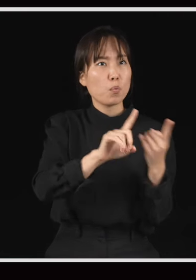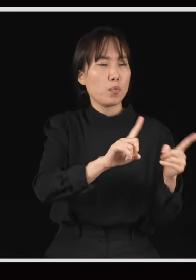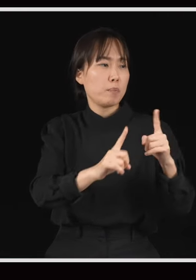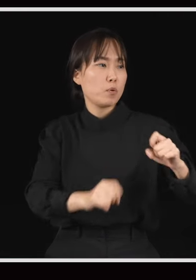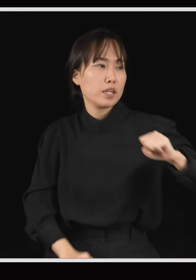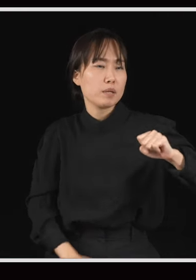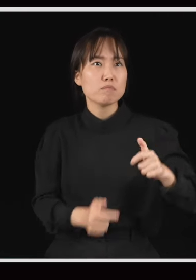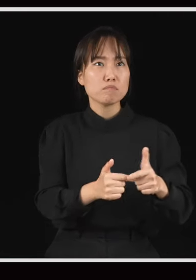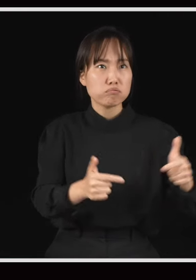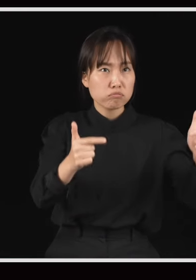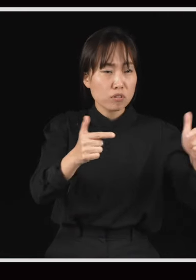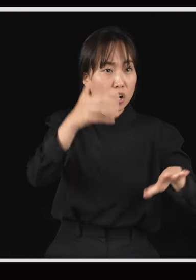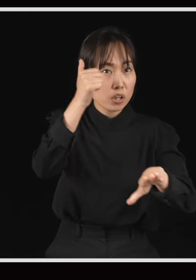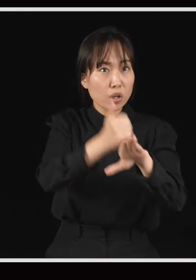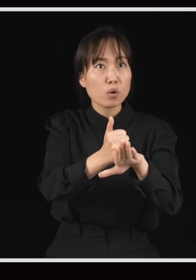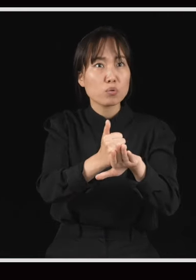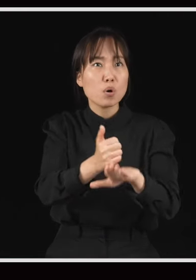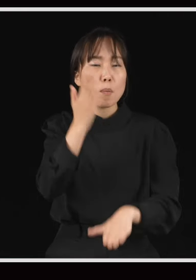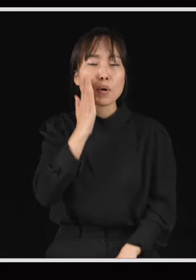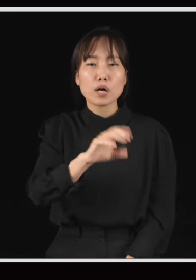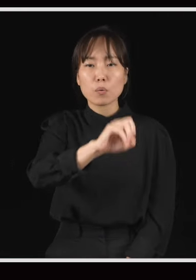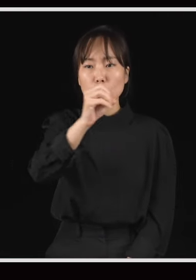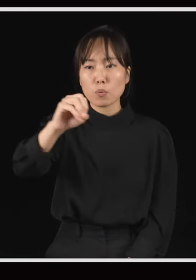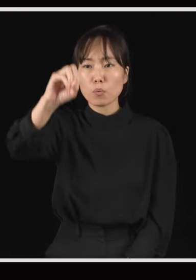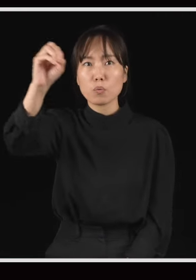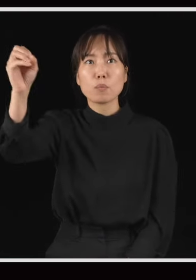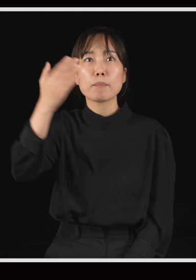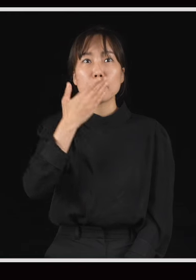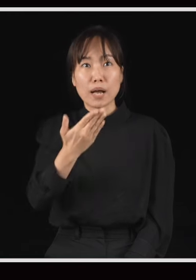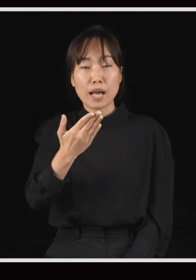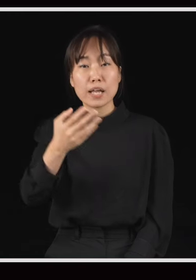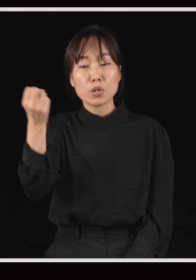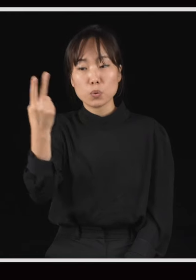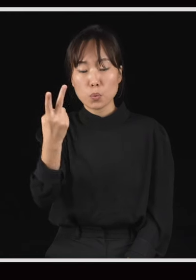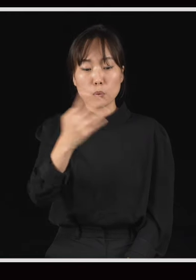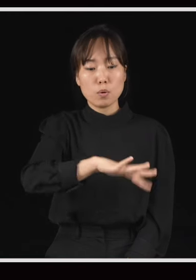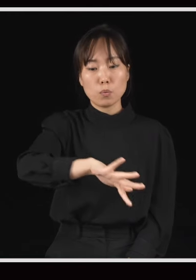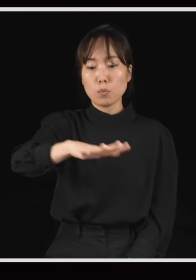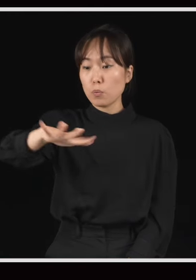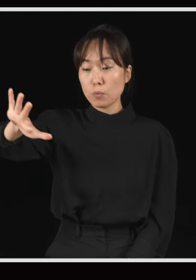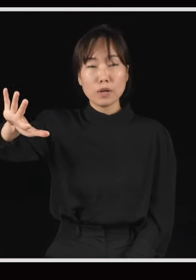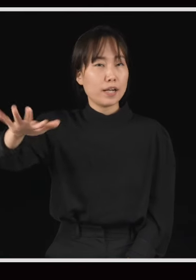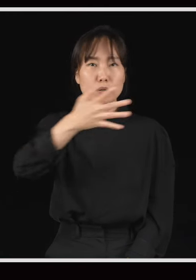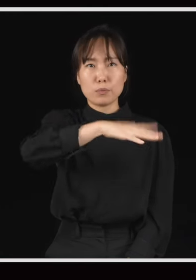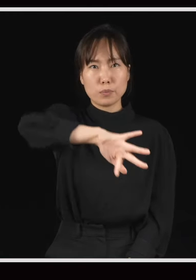좋아지면서 공도 위로 올라가게 만들 수가 있고 동시에 이 테두리도 튼튼하게 만들 수가 있어요.